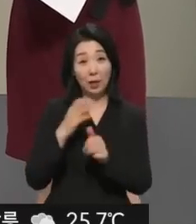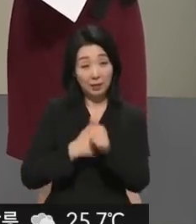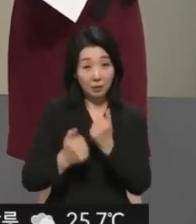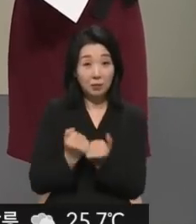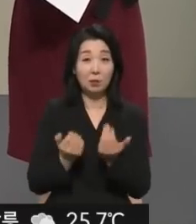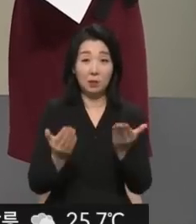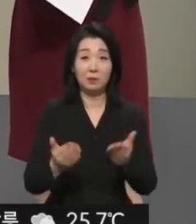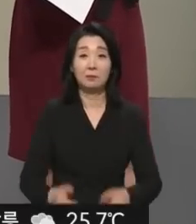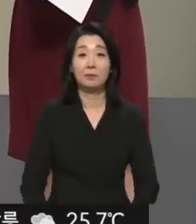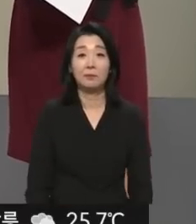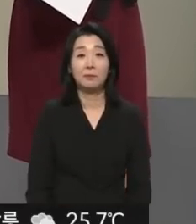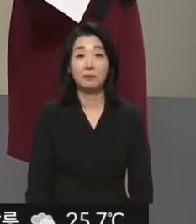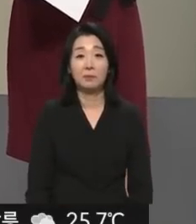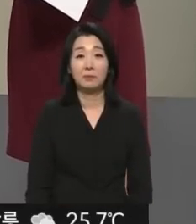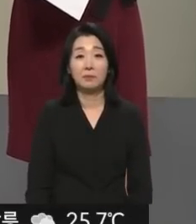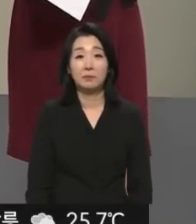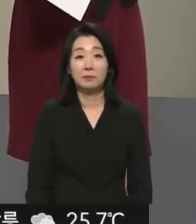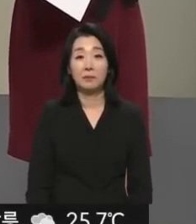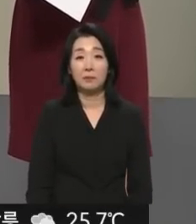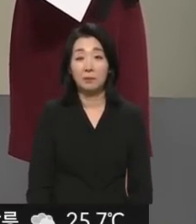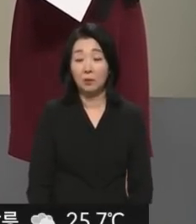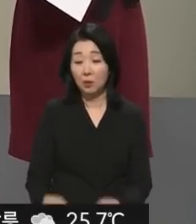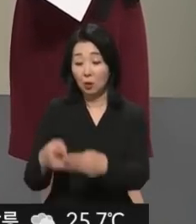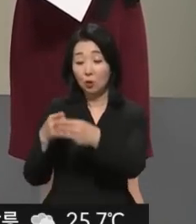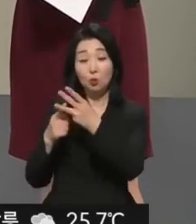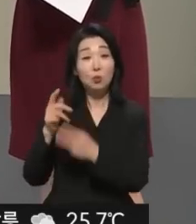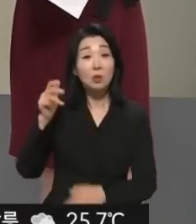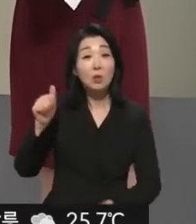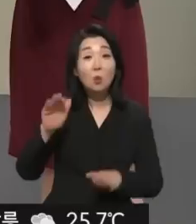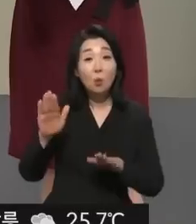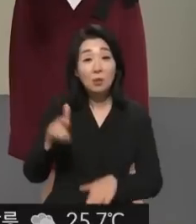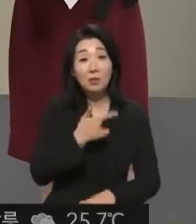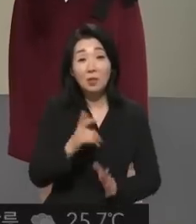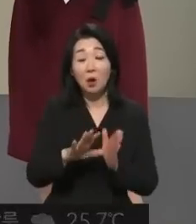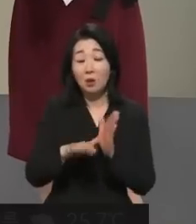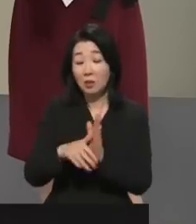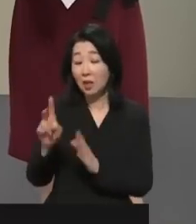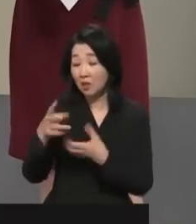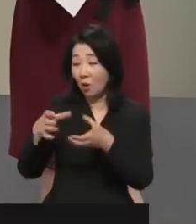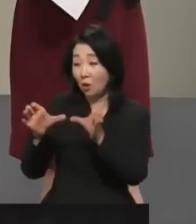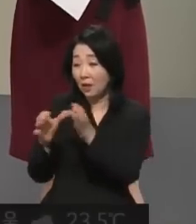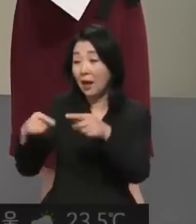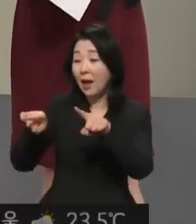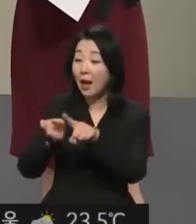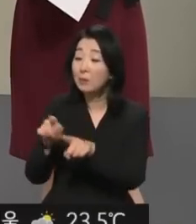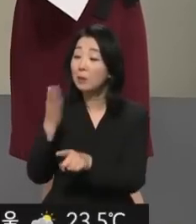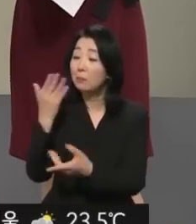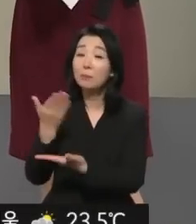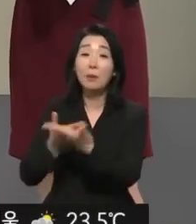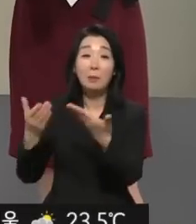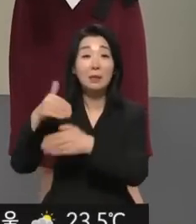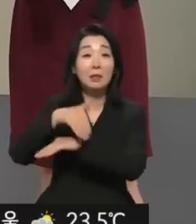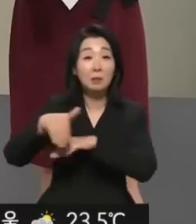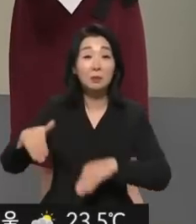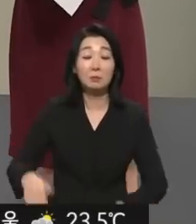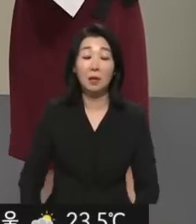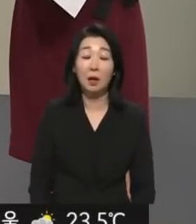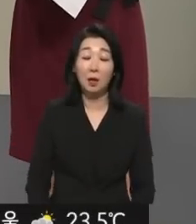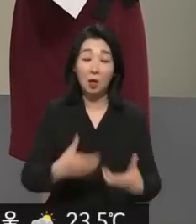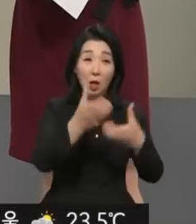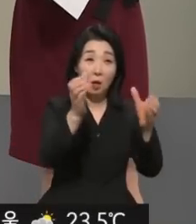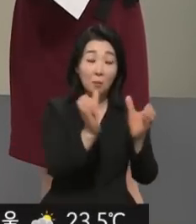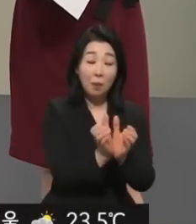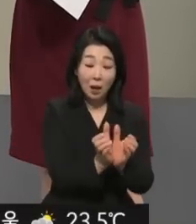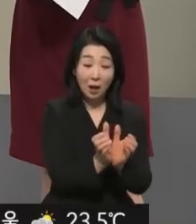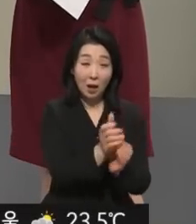설명할 차례가 아닌가 싶습니다. 그래서 윤 대통령은 오늘 저녁 여당 지도부와 만찬을 함께합니다. 이 5부 요인에게 방미